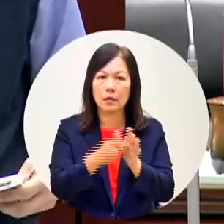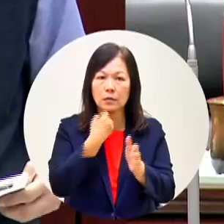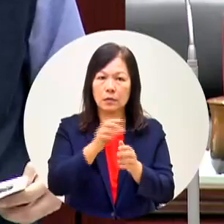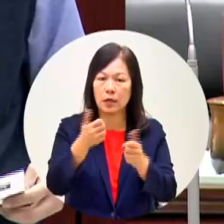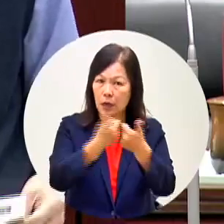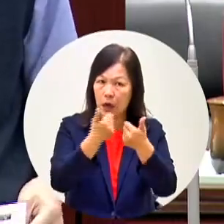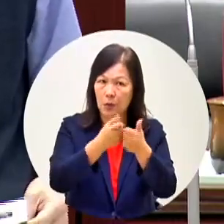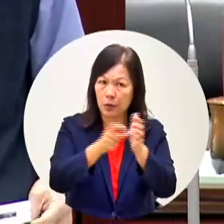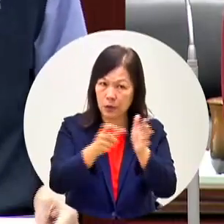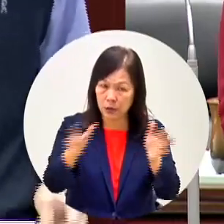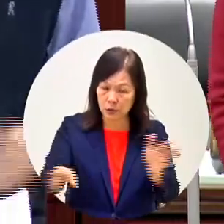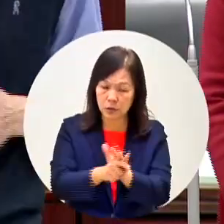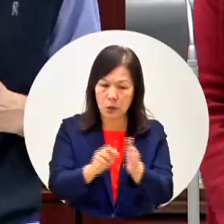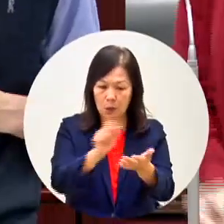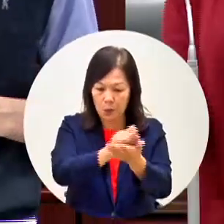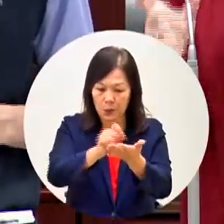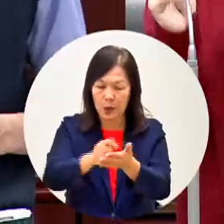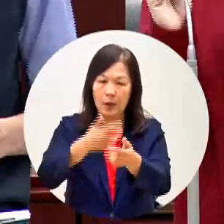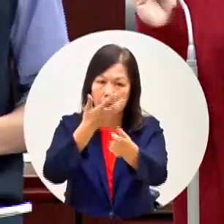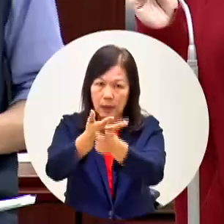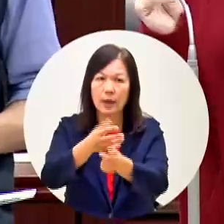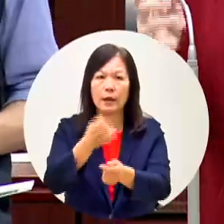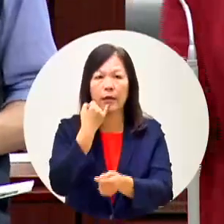一下陈美雅议员，好不好？